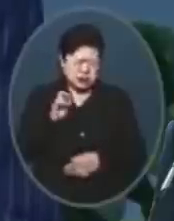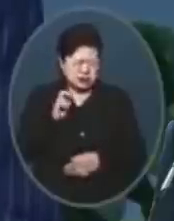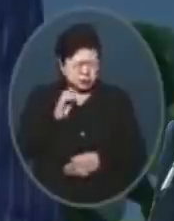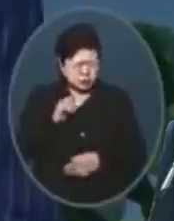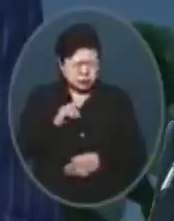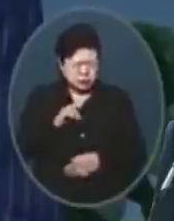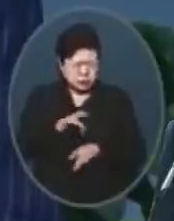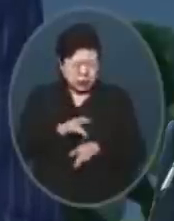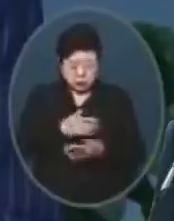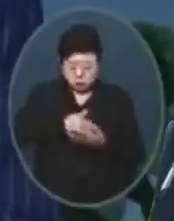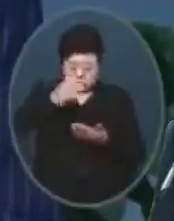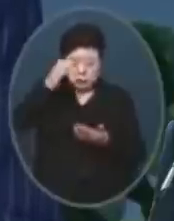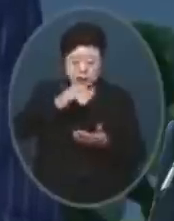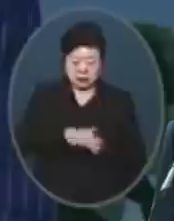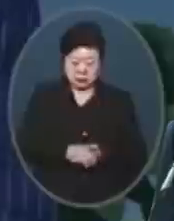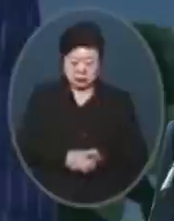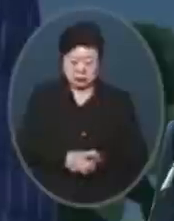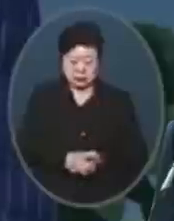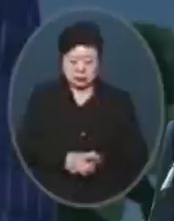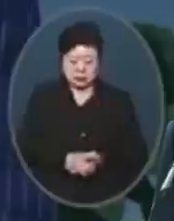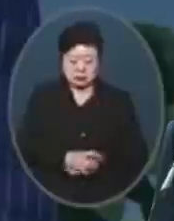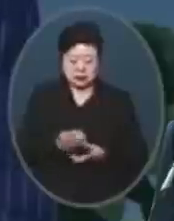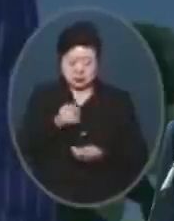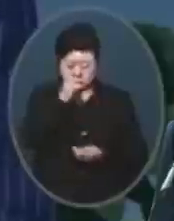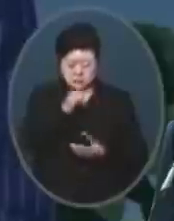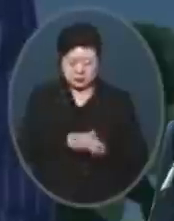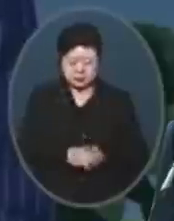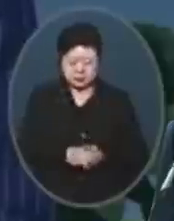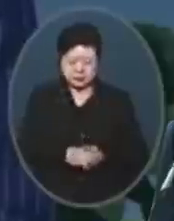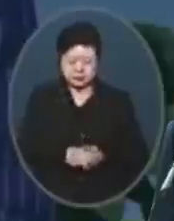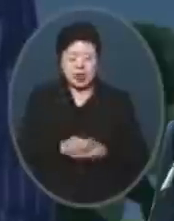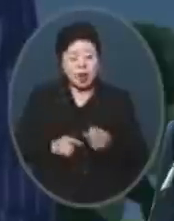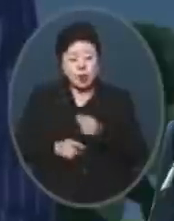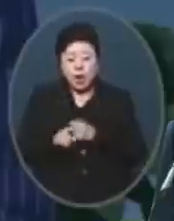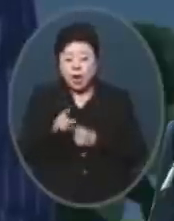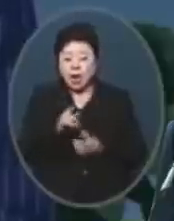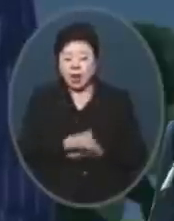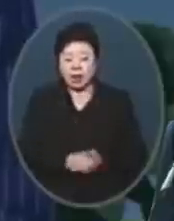마귀를 쫓아내고 잘 때가 많습니다. 왜냐하면